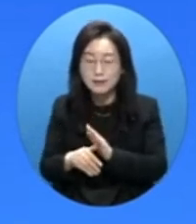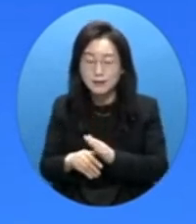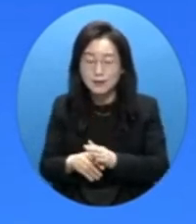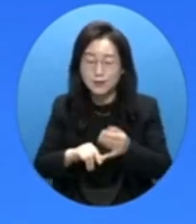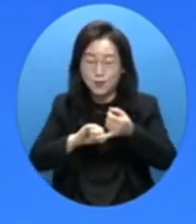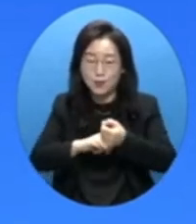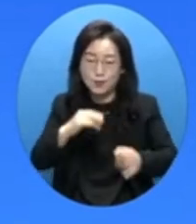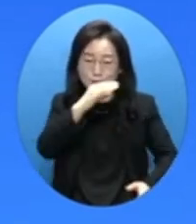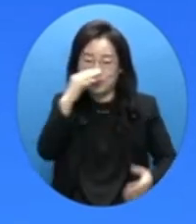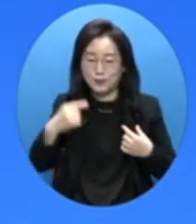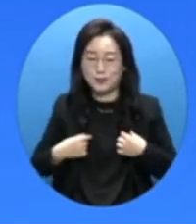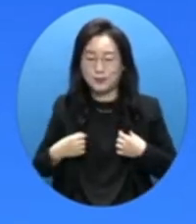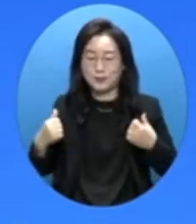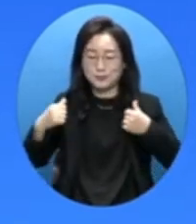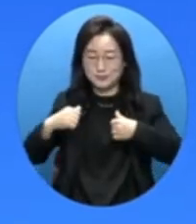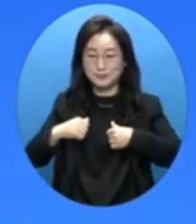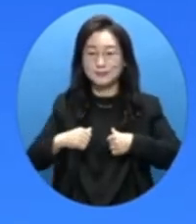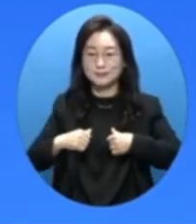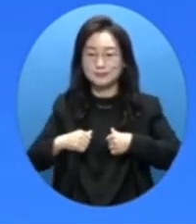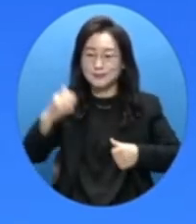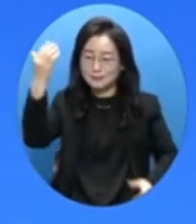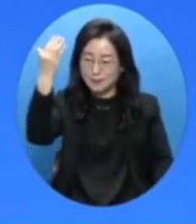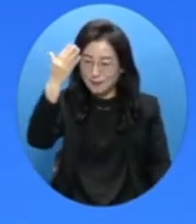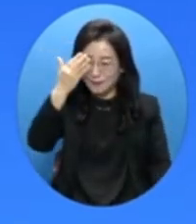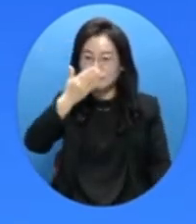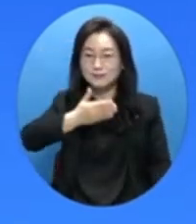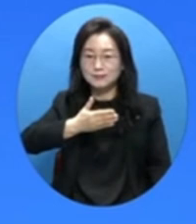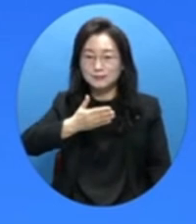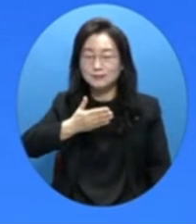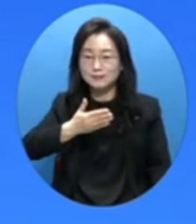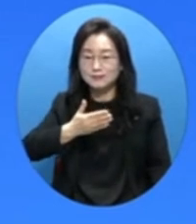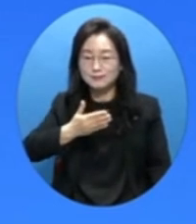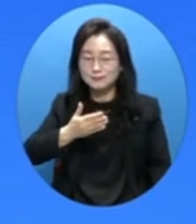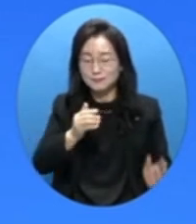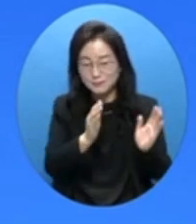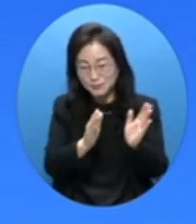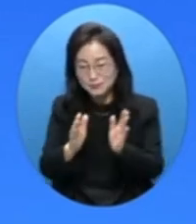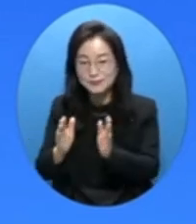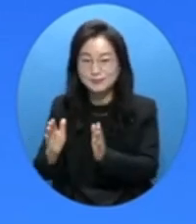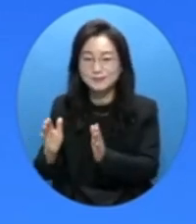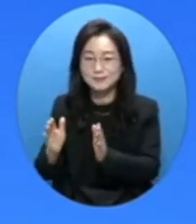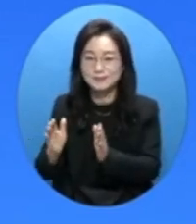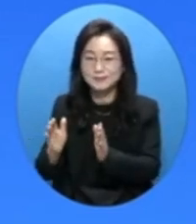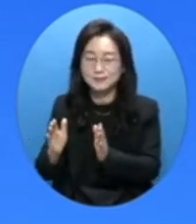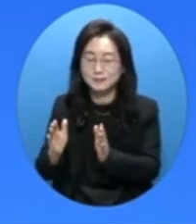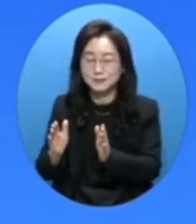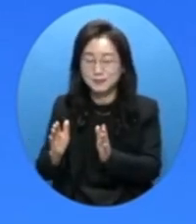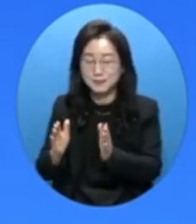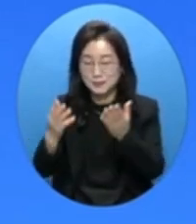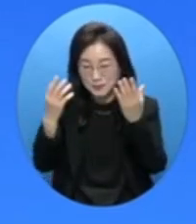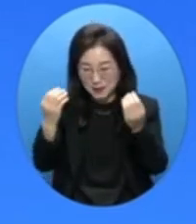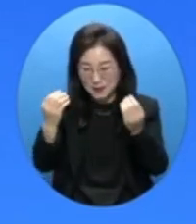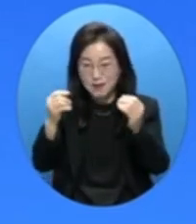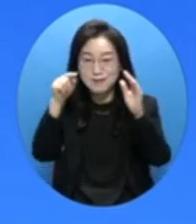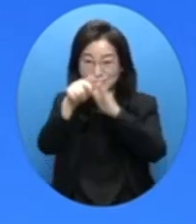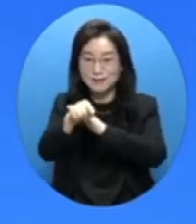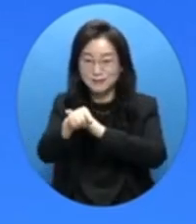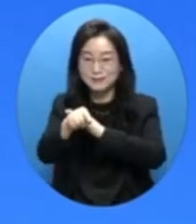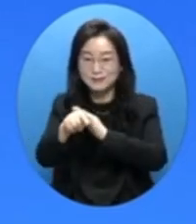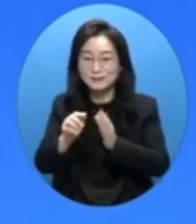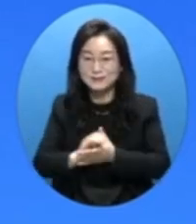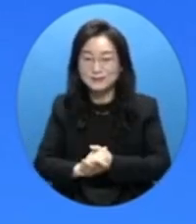단정하게 하고 깨끗하게 하고 그리고 준비된 모습으로 갑니다